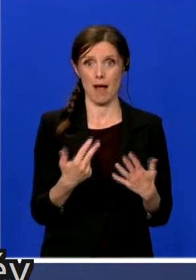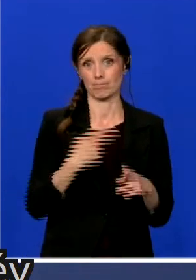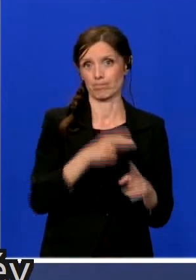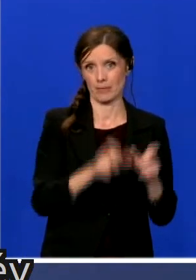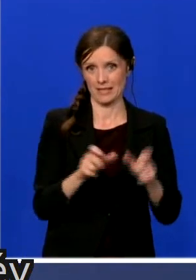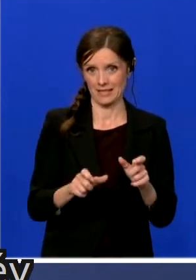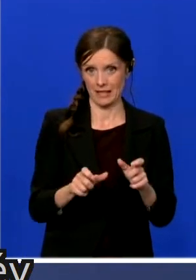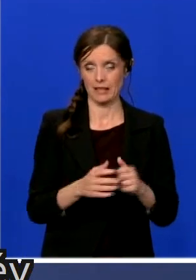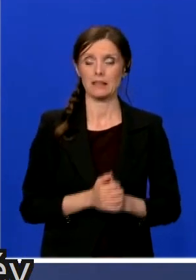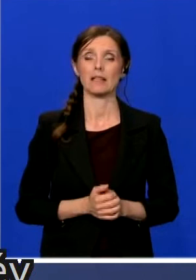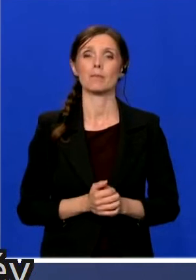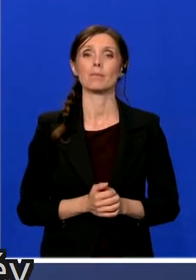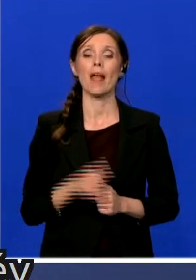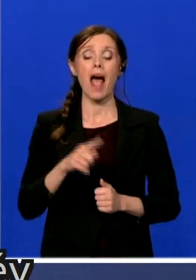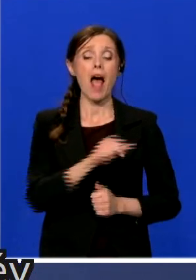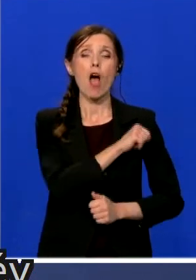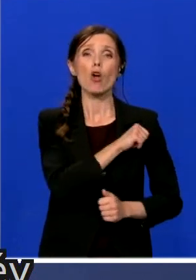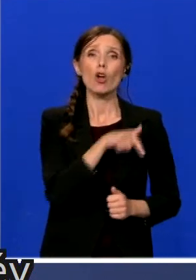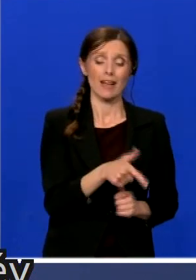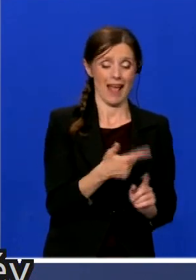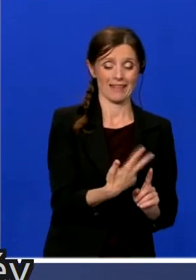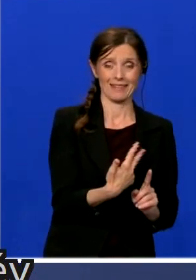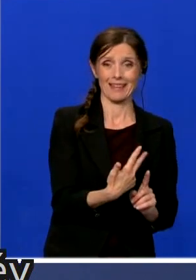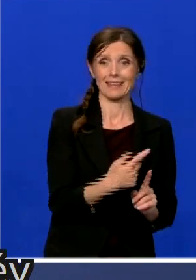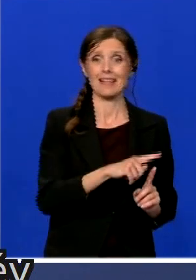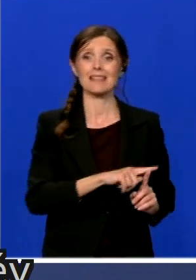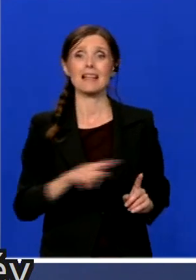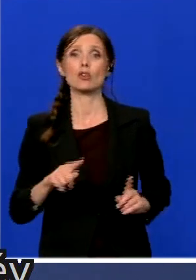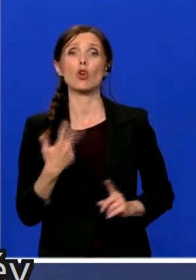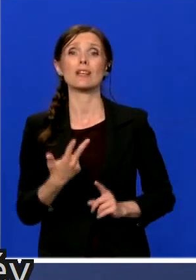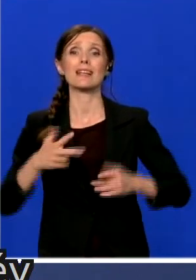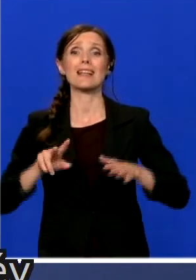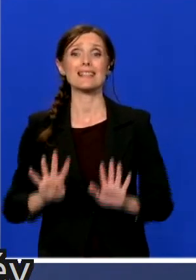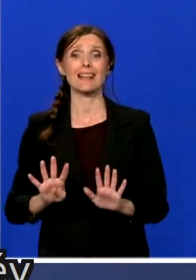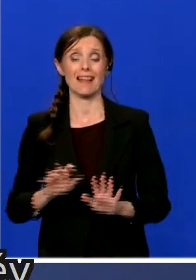13,8% pacijenata. U uzrastu od 30 do 39 godina